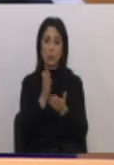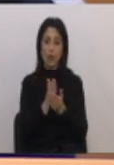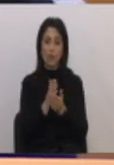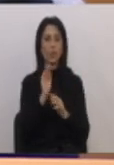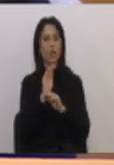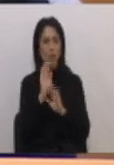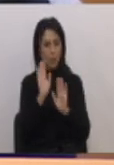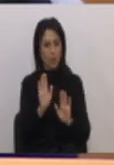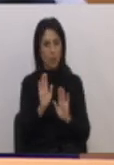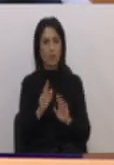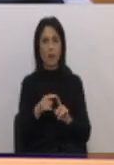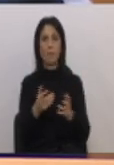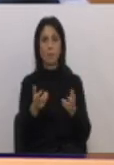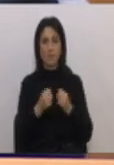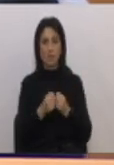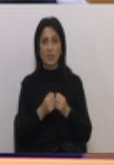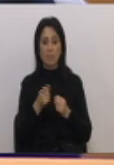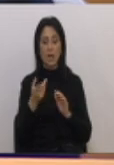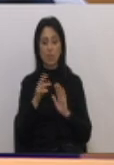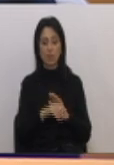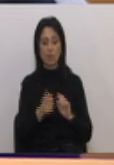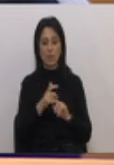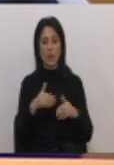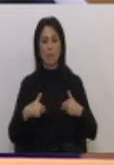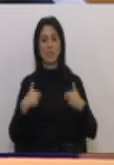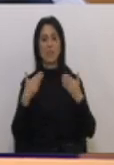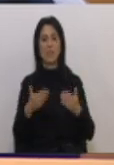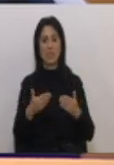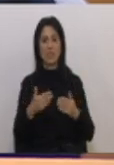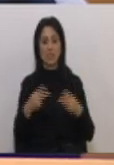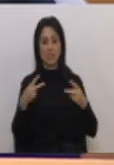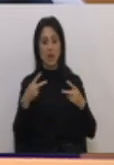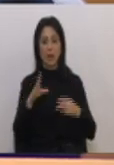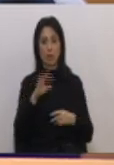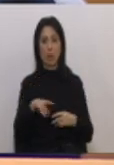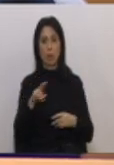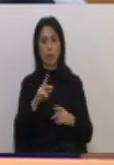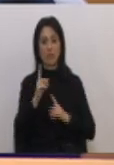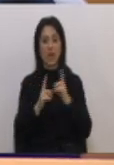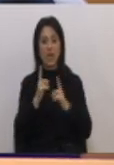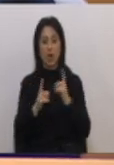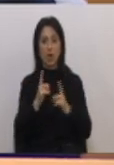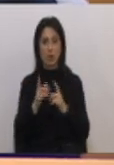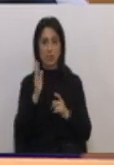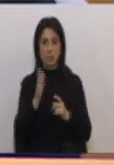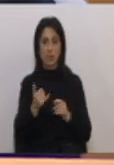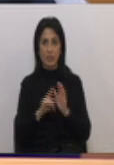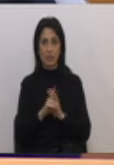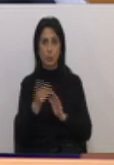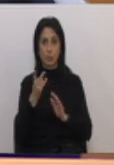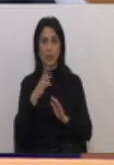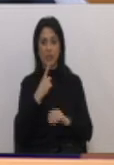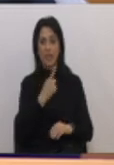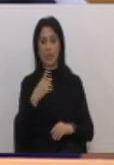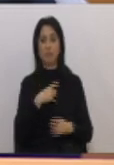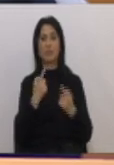კრიტიკას. ეს მისაღებია. მათ შორის ძალიან მისასალმებელია საპარტნიორო ფონდის რეორგანიზაცია, რომელიც იწყება ეხლა და ის უნდა გახდეს